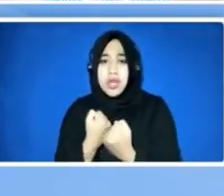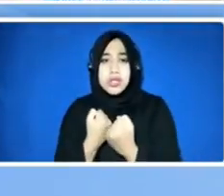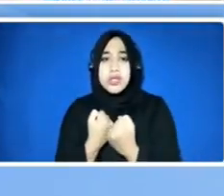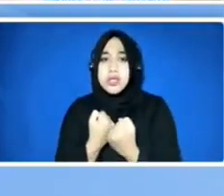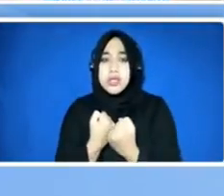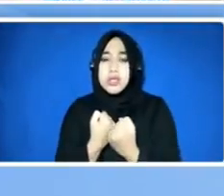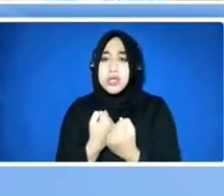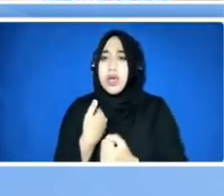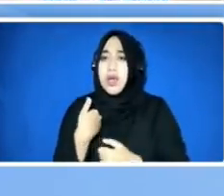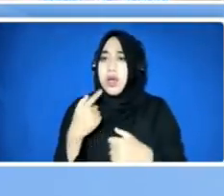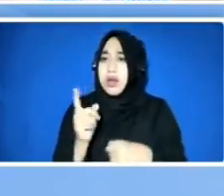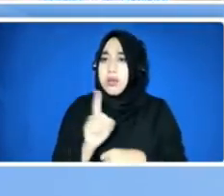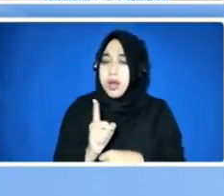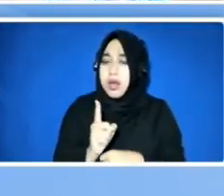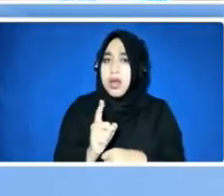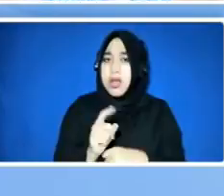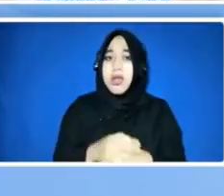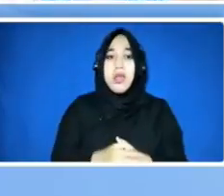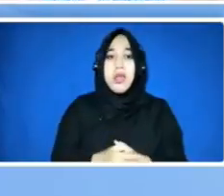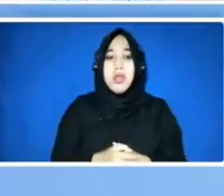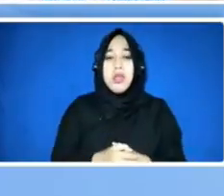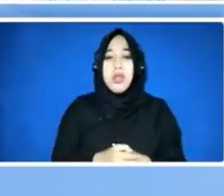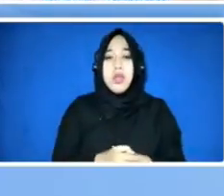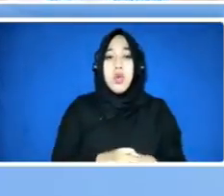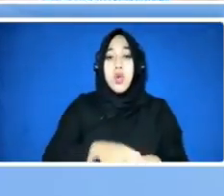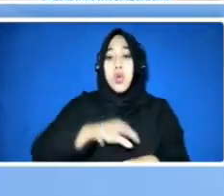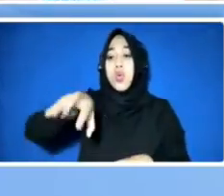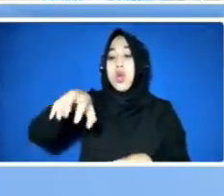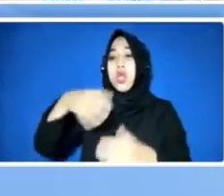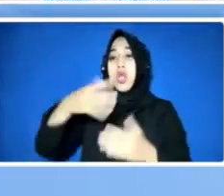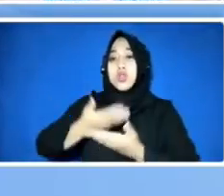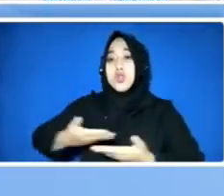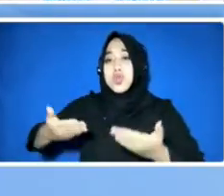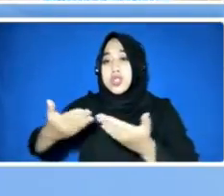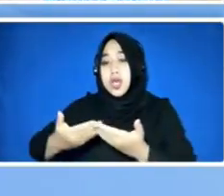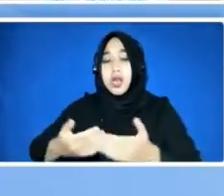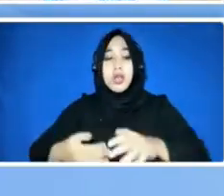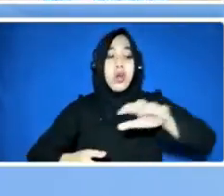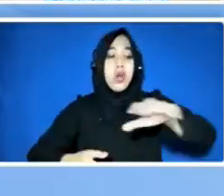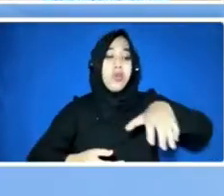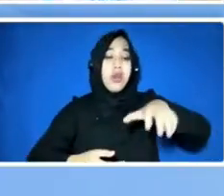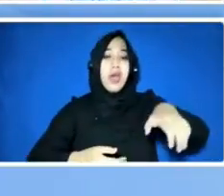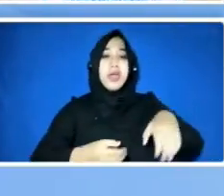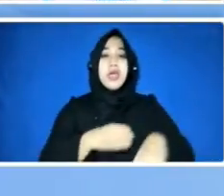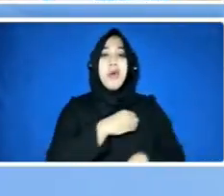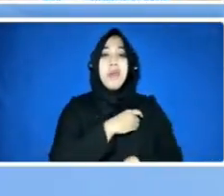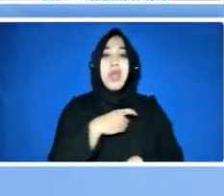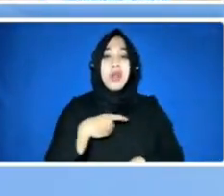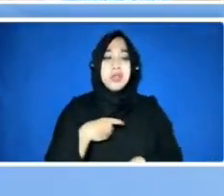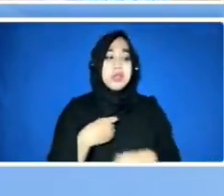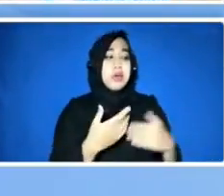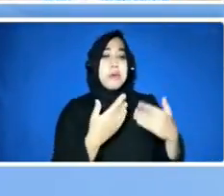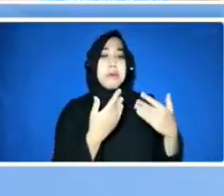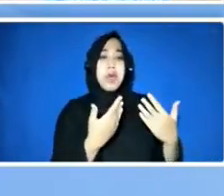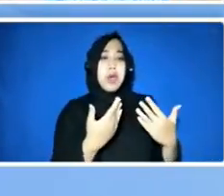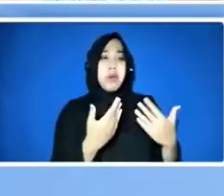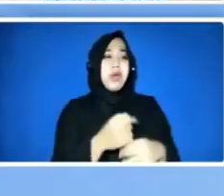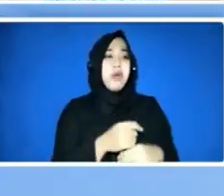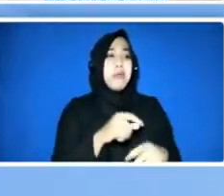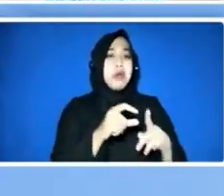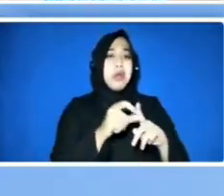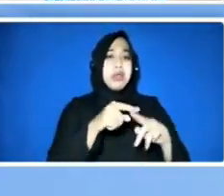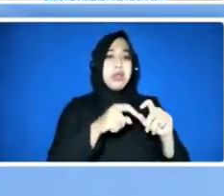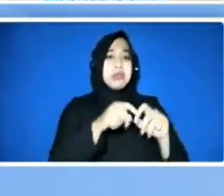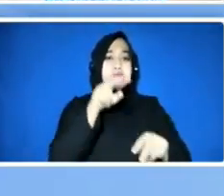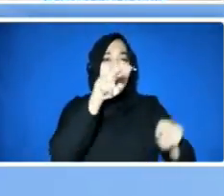yang berada di antara wilayah sosial dan wilayah medis, karena kita bicara tentang bagaimana mendeteksi orang